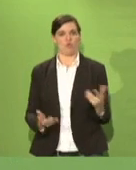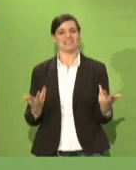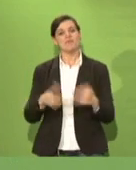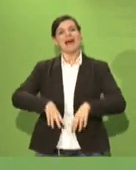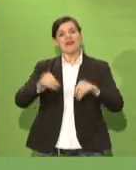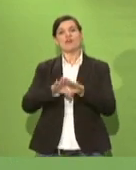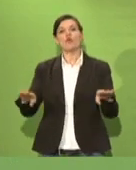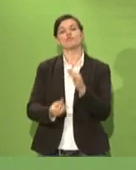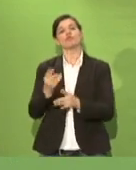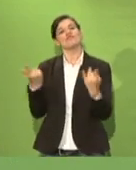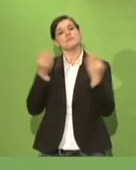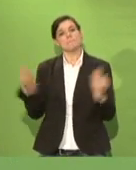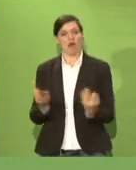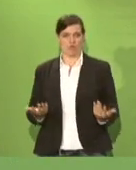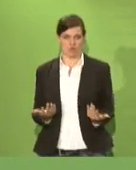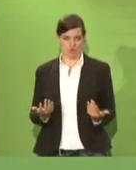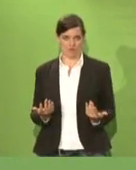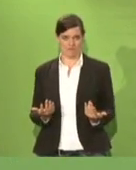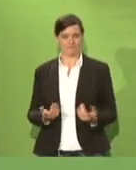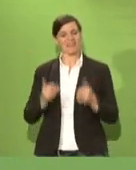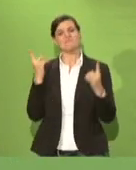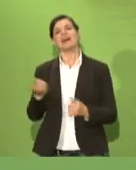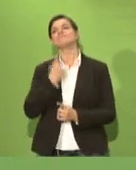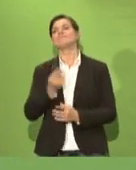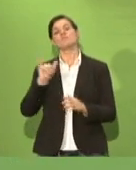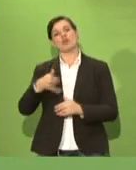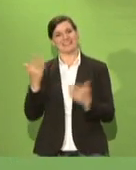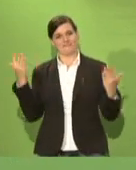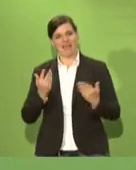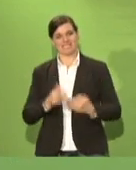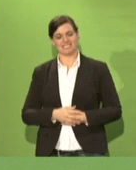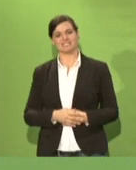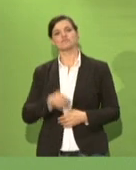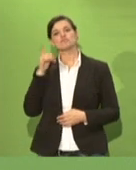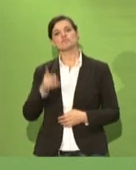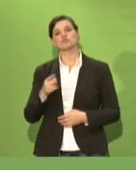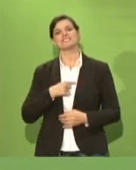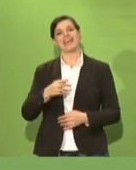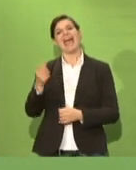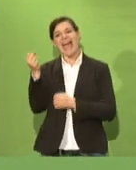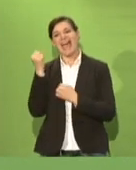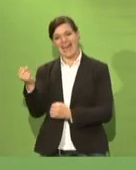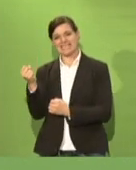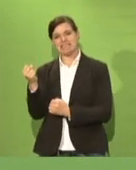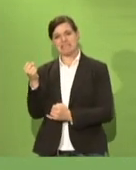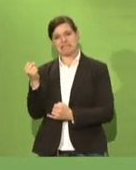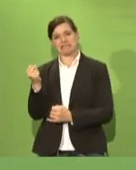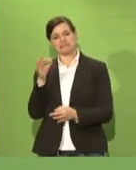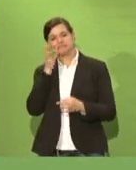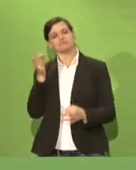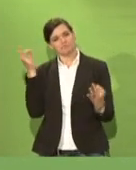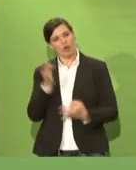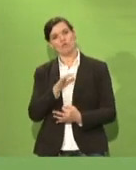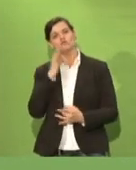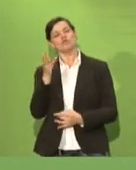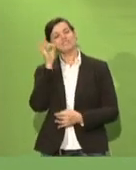Anfang der Wertschöpfungskette. Aber was wir schaffen müssen, was unser Projekt ist, ist die Aussöhnung der energieintensiven Industrie mit